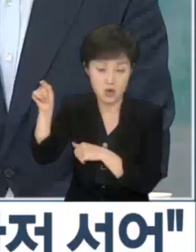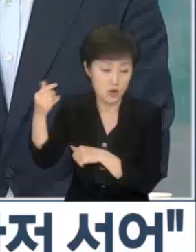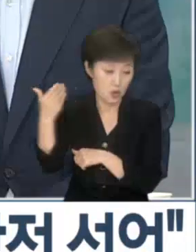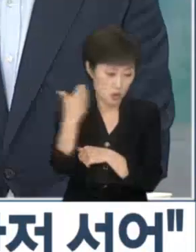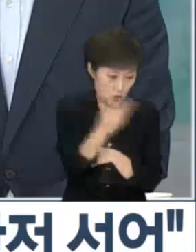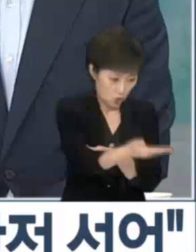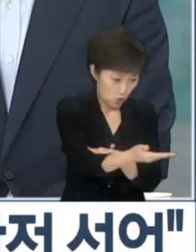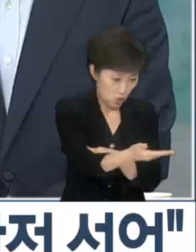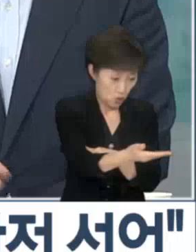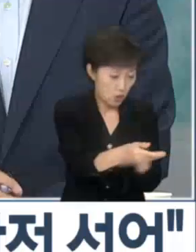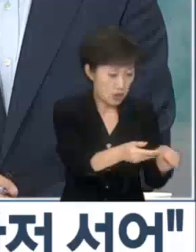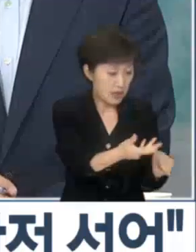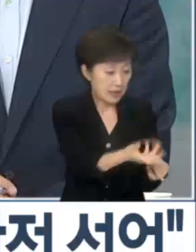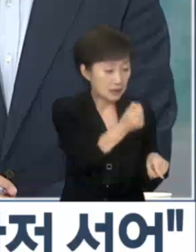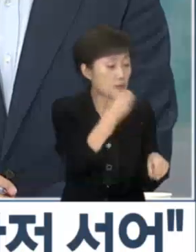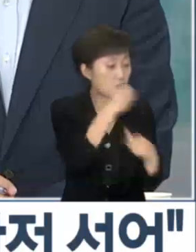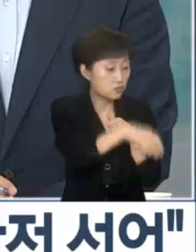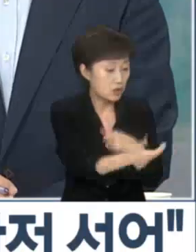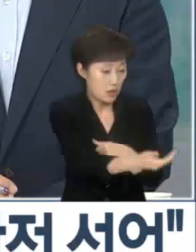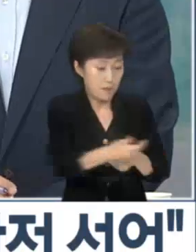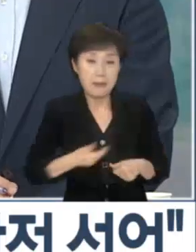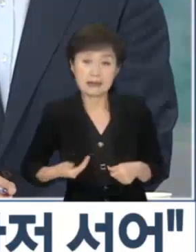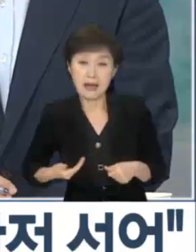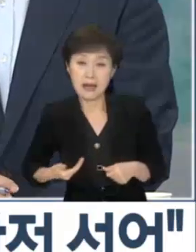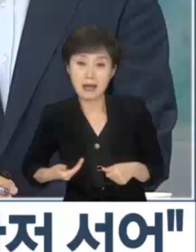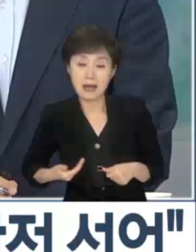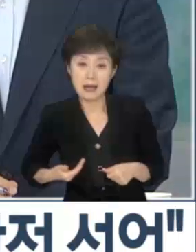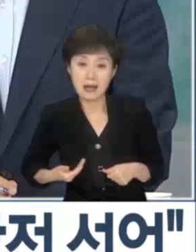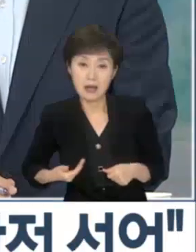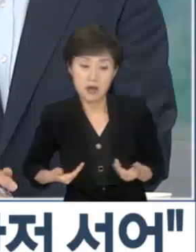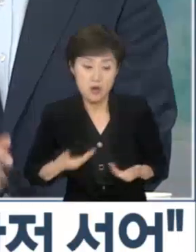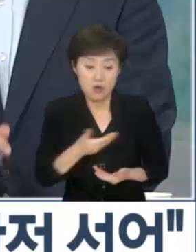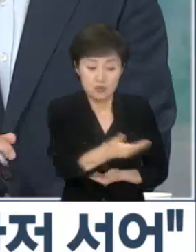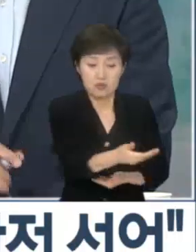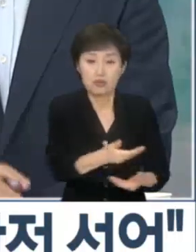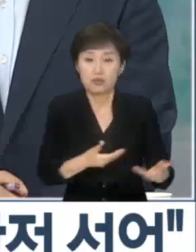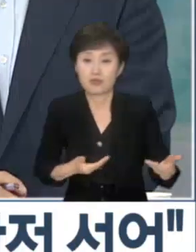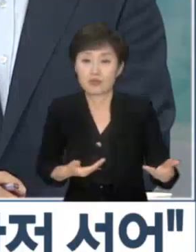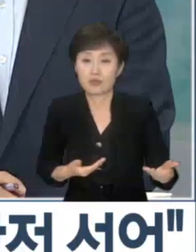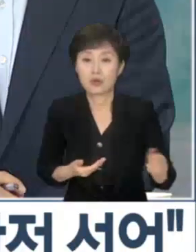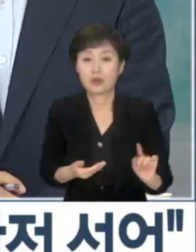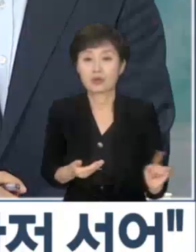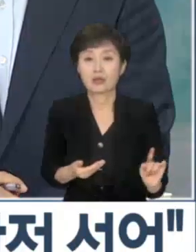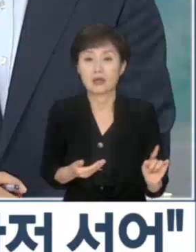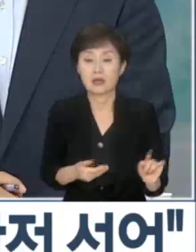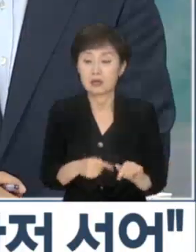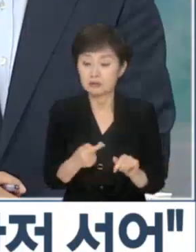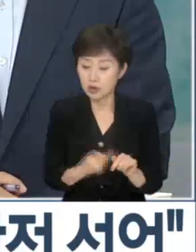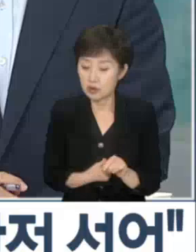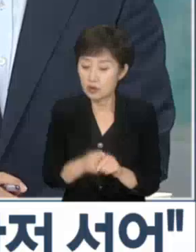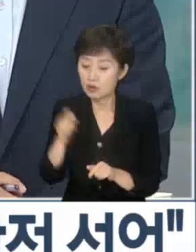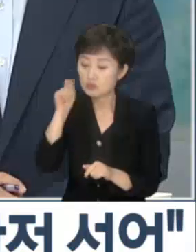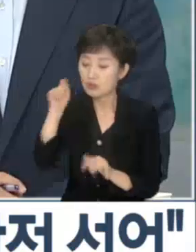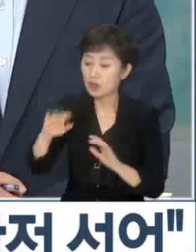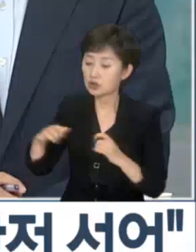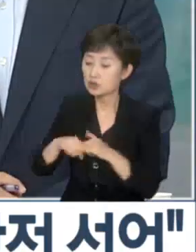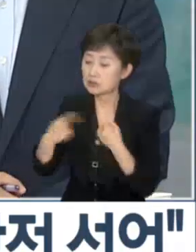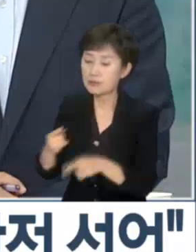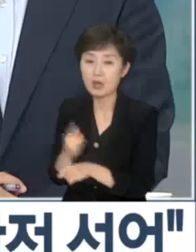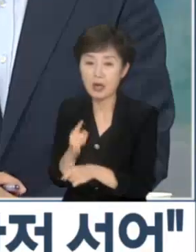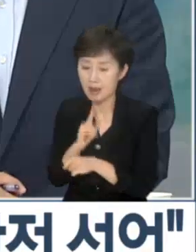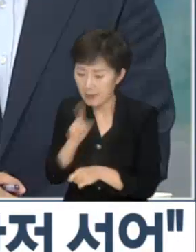무기가 러시아로 간다 그러면 우리도 참조 우리 참전해야지라는 말을 여당 일부 의원이 얘기를